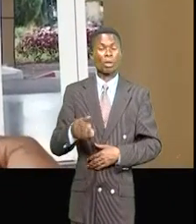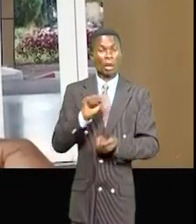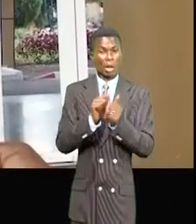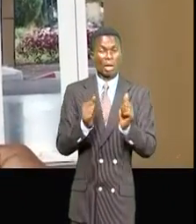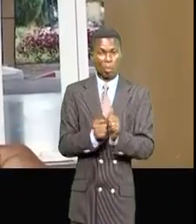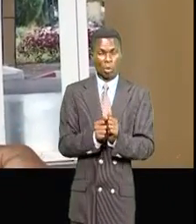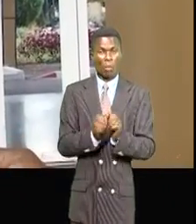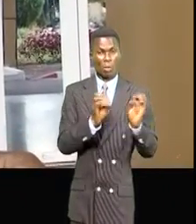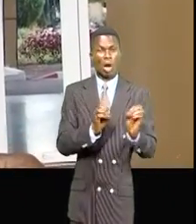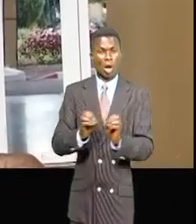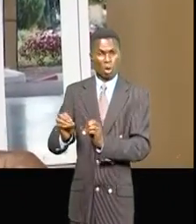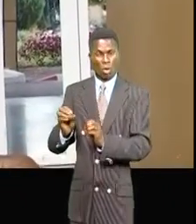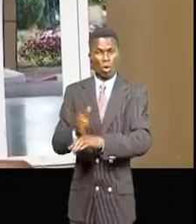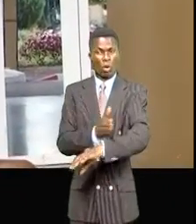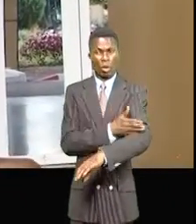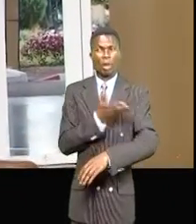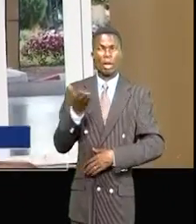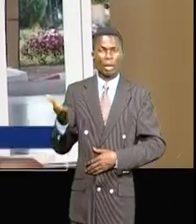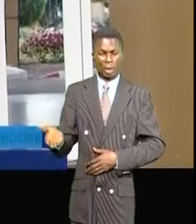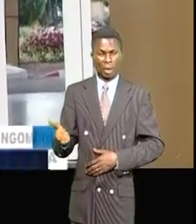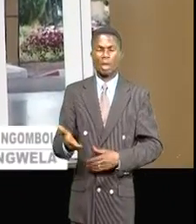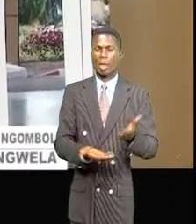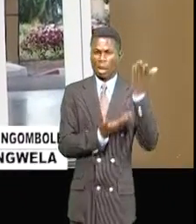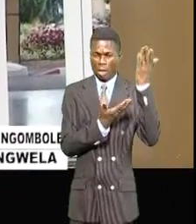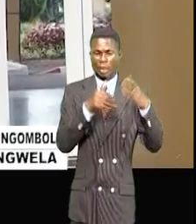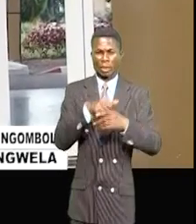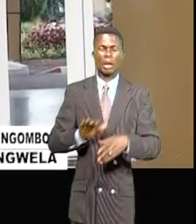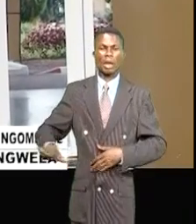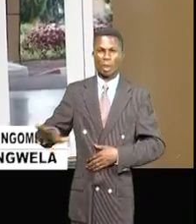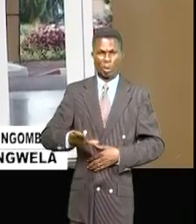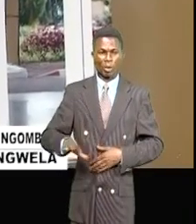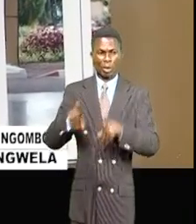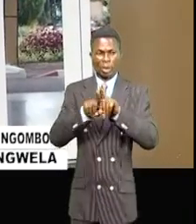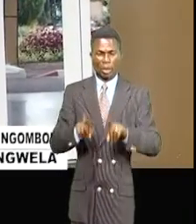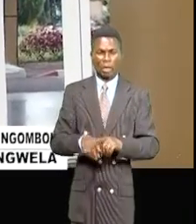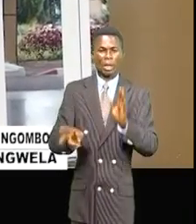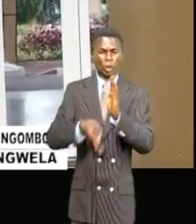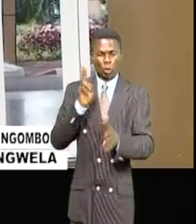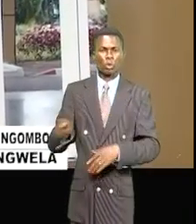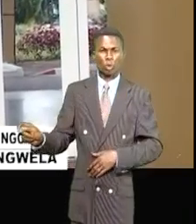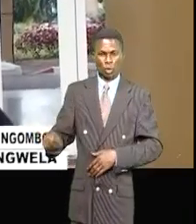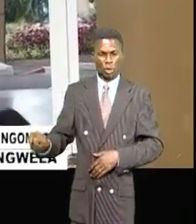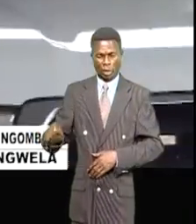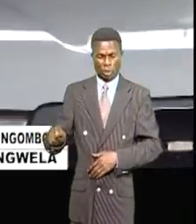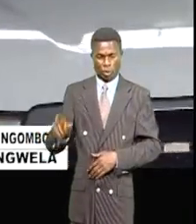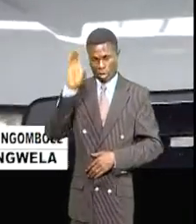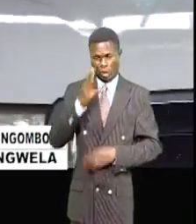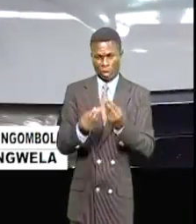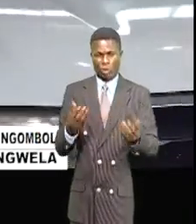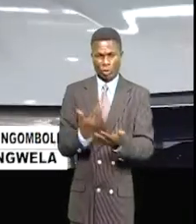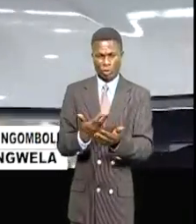de l'ordre d'une avancée majeure dans le pays, et il y a ces 12 territoires sur lesquels il faut faire quelque chose.